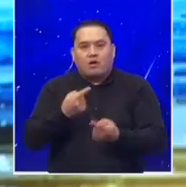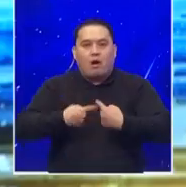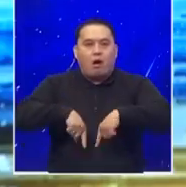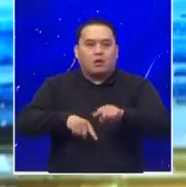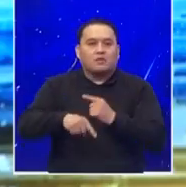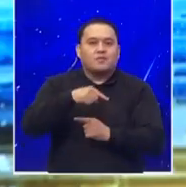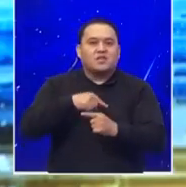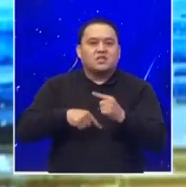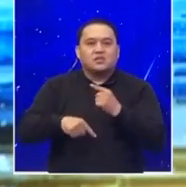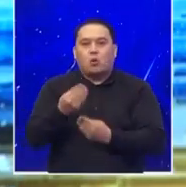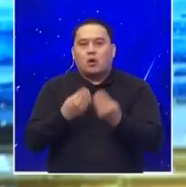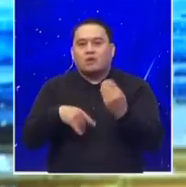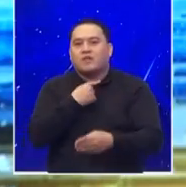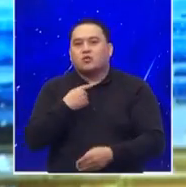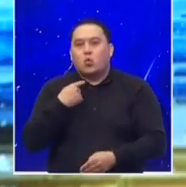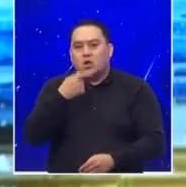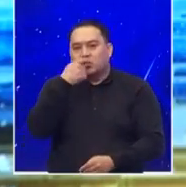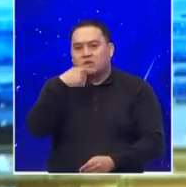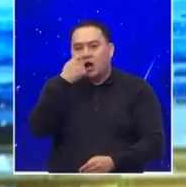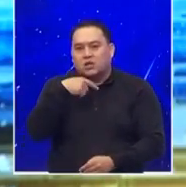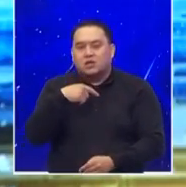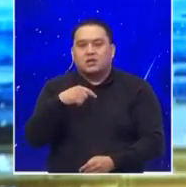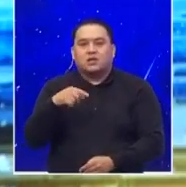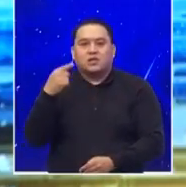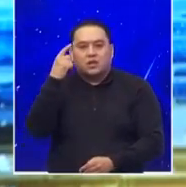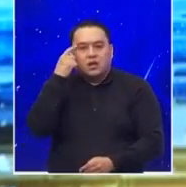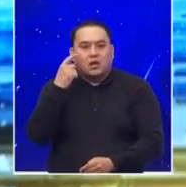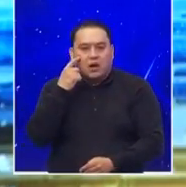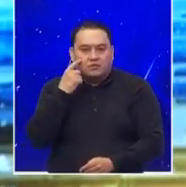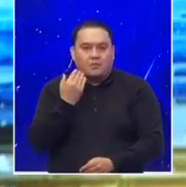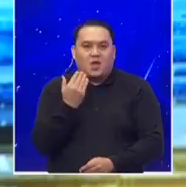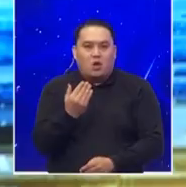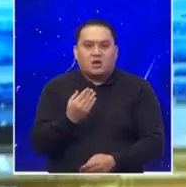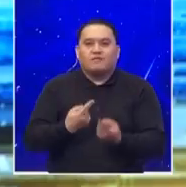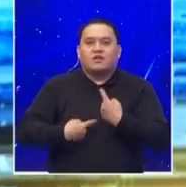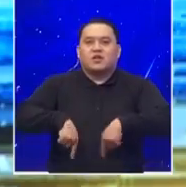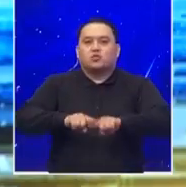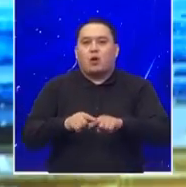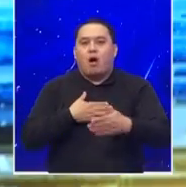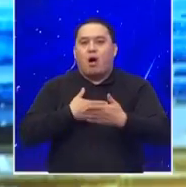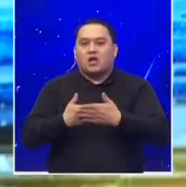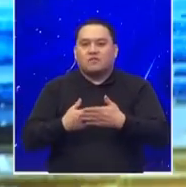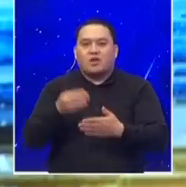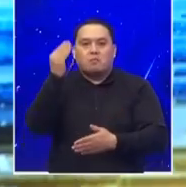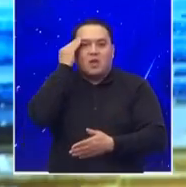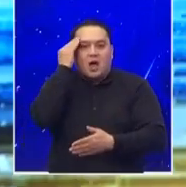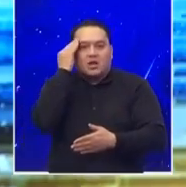организации игорного бизнеса в Талдыкургане, Жаркенде и поселке Балпыхпи. В результате оперативных мер